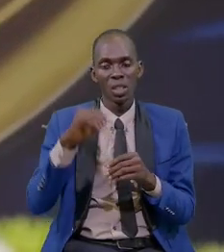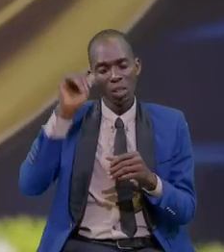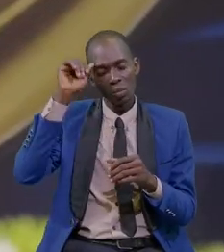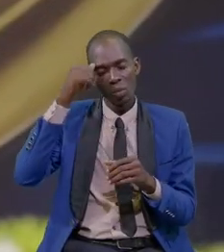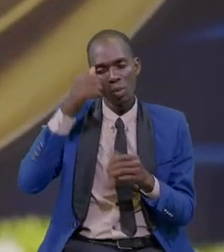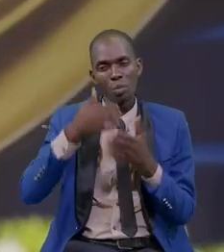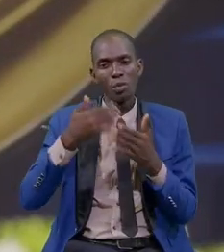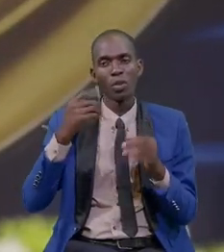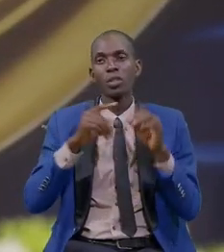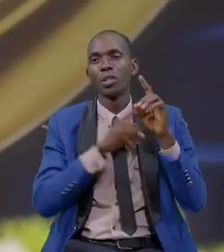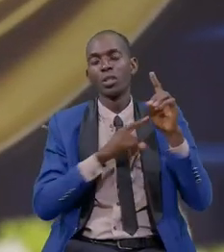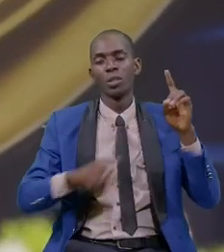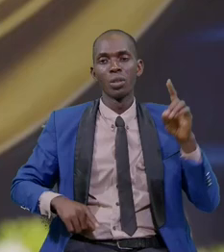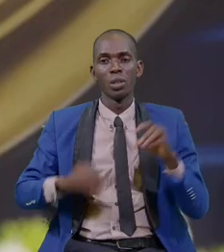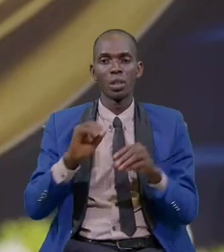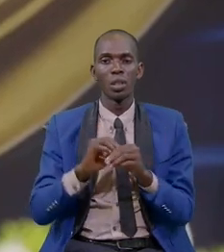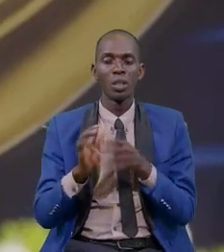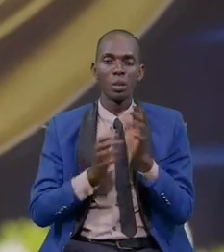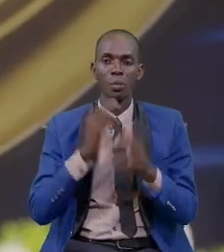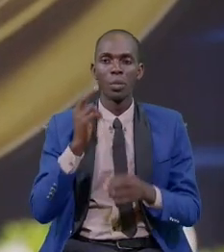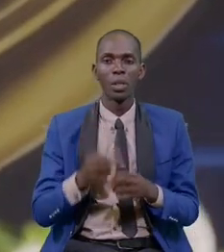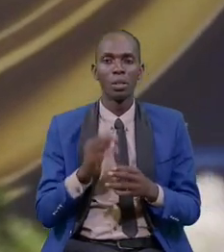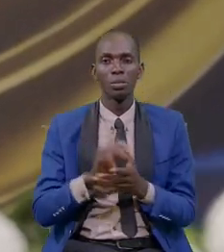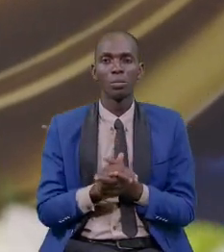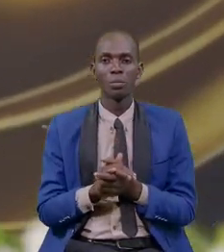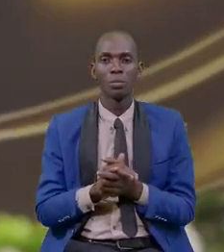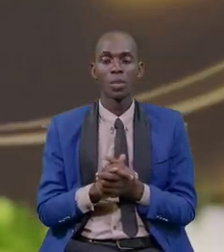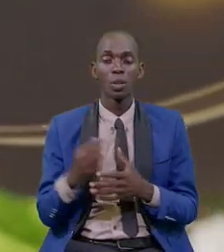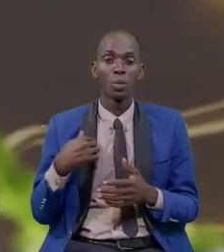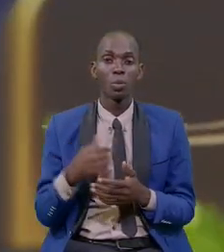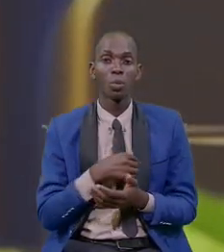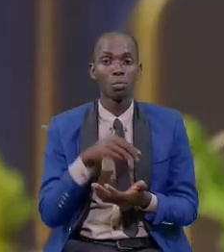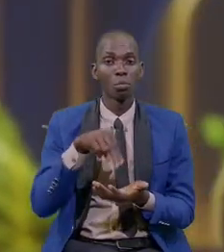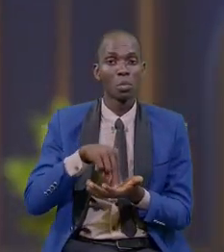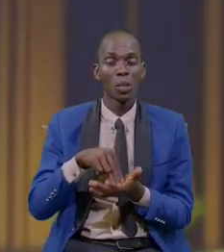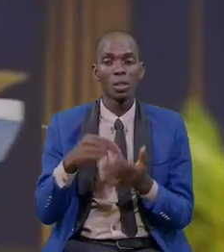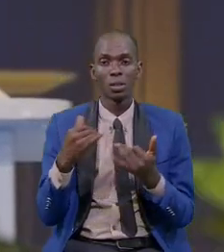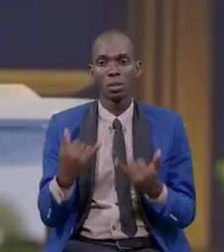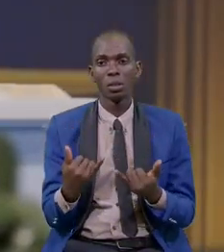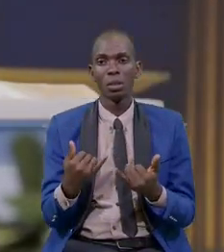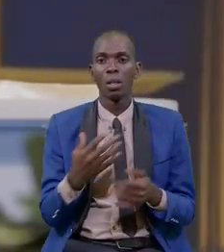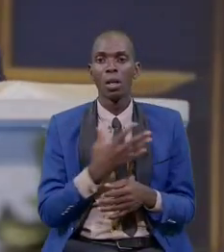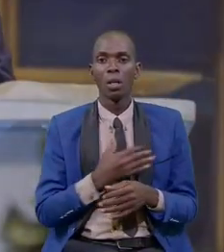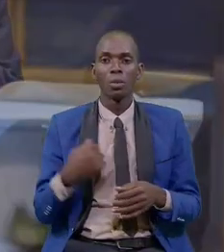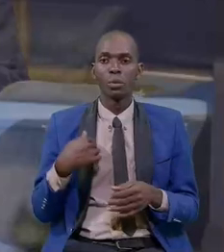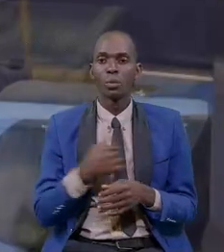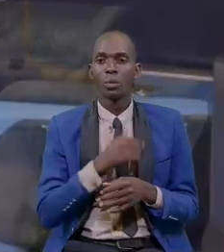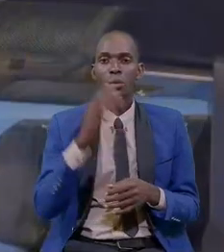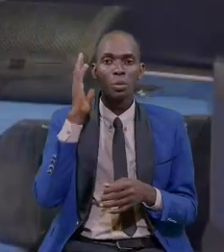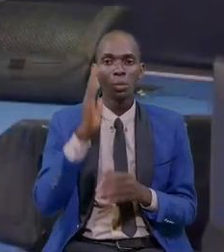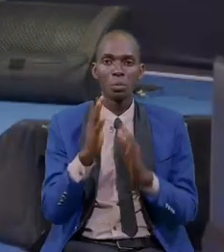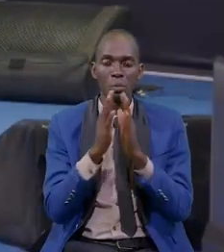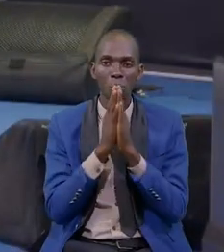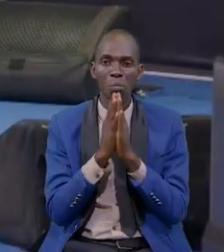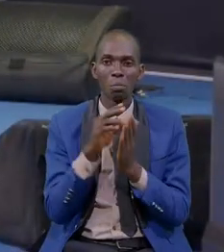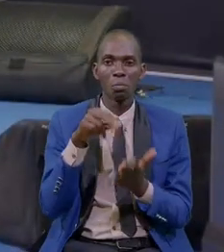vous devant le Seigneur au nom de Jésus. Tenez-vous debout maintenant. Et nous allons prier. Tenez-vous debout, nous